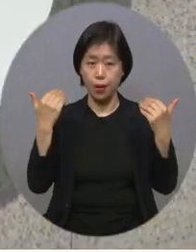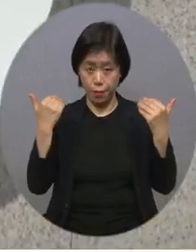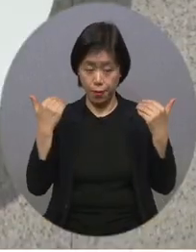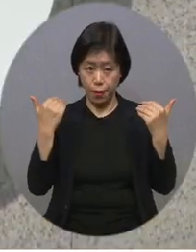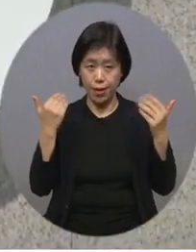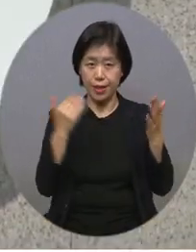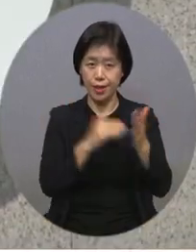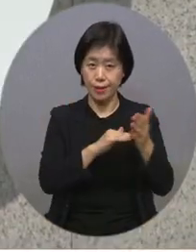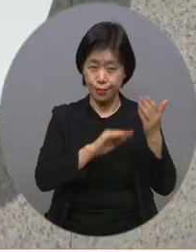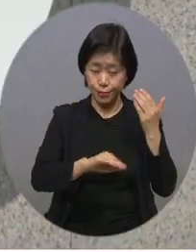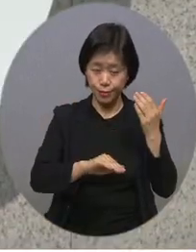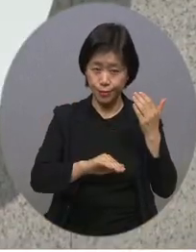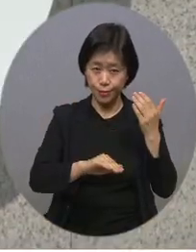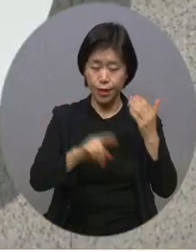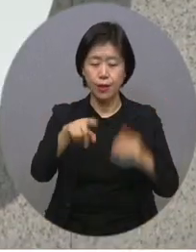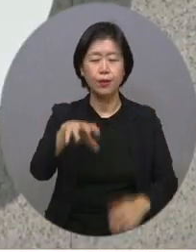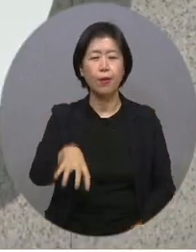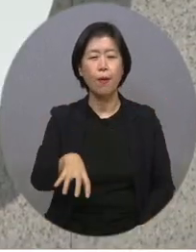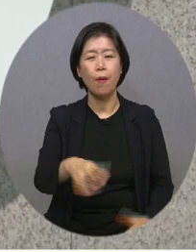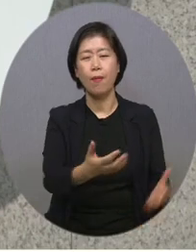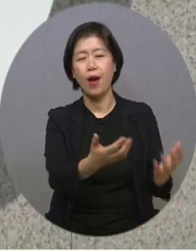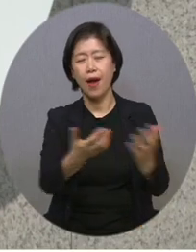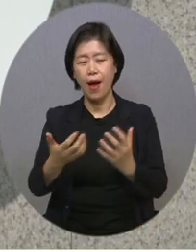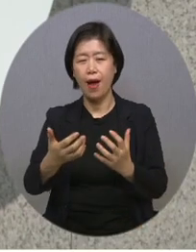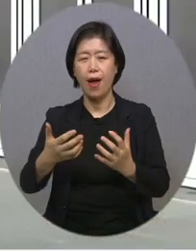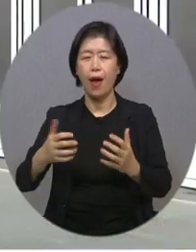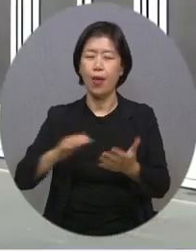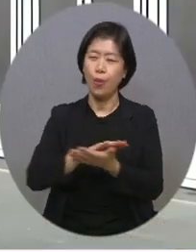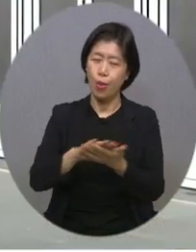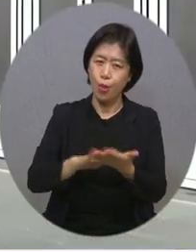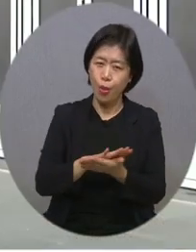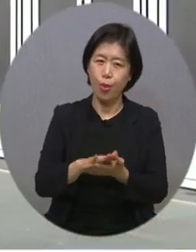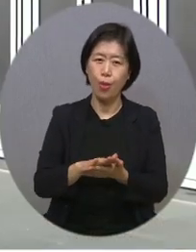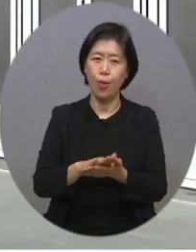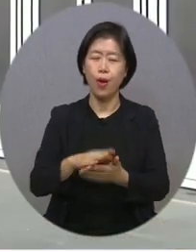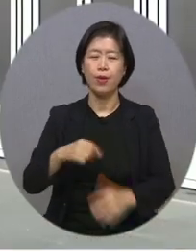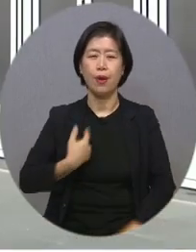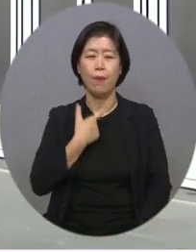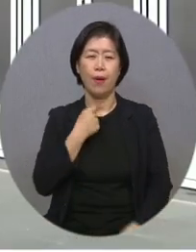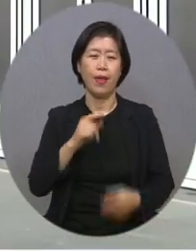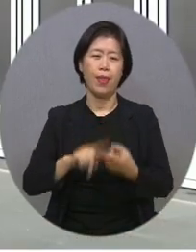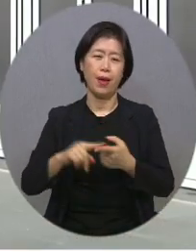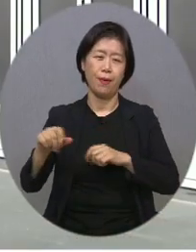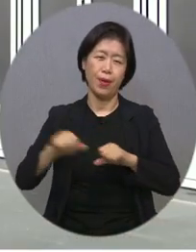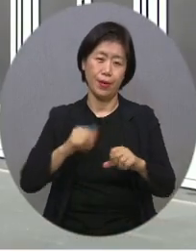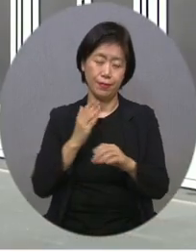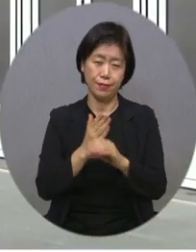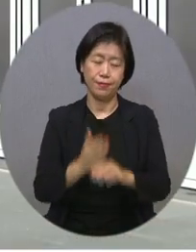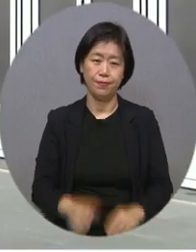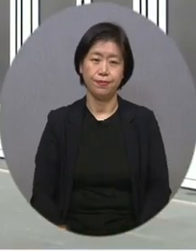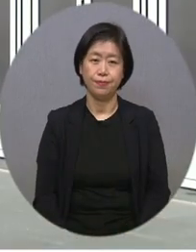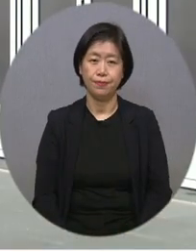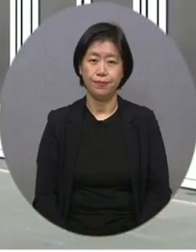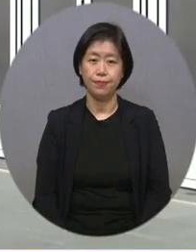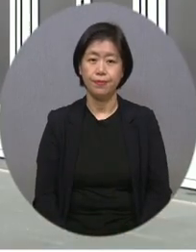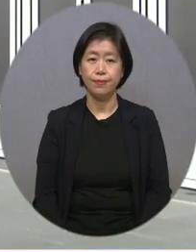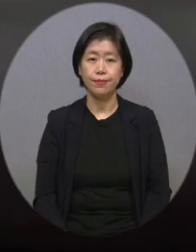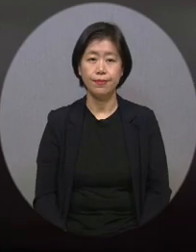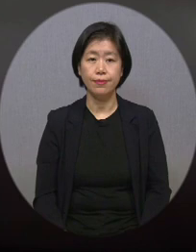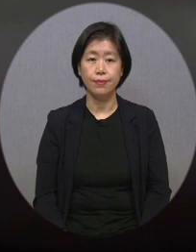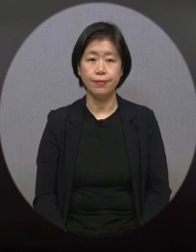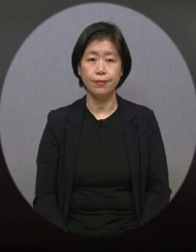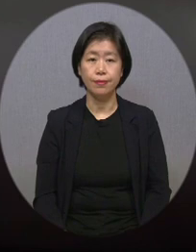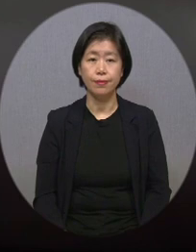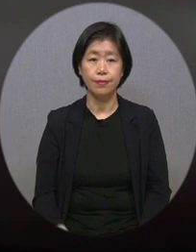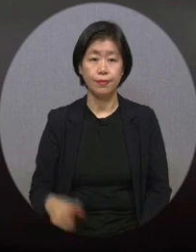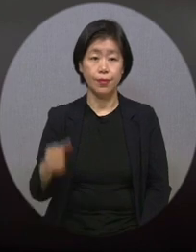거기 와서 놀이도 하고 본인들이 하고 싶은 거 이렇게 발표도 하고 그렇게 하게 하고 있고요. 그다음